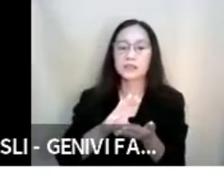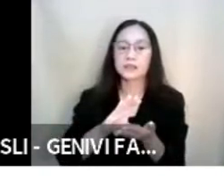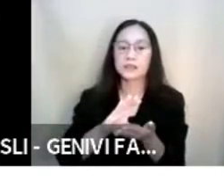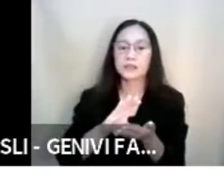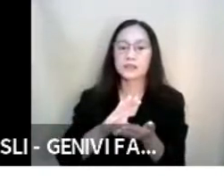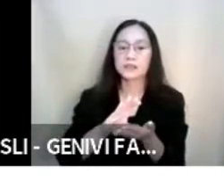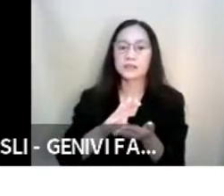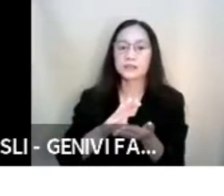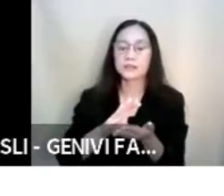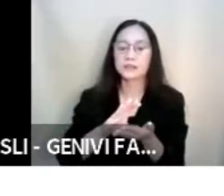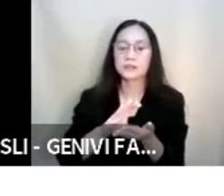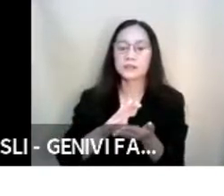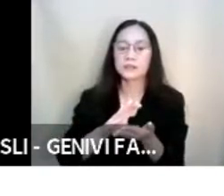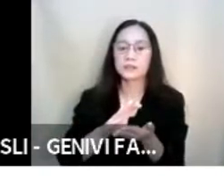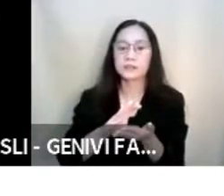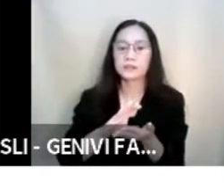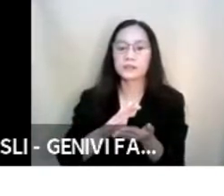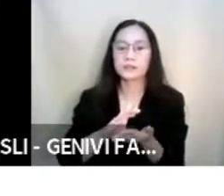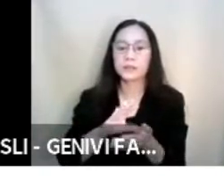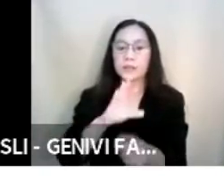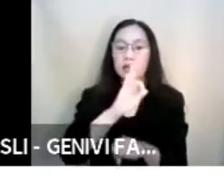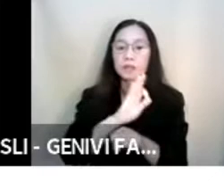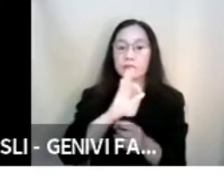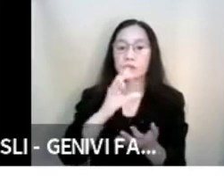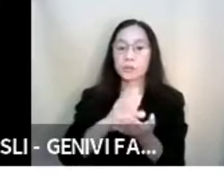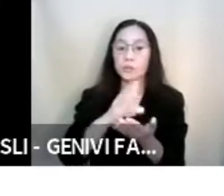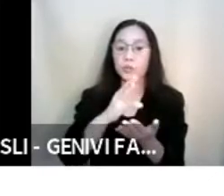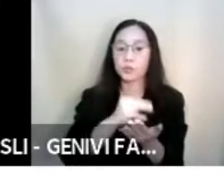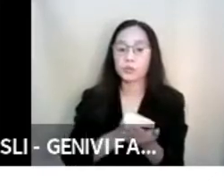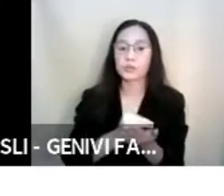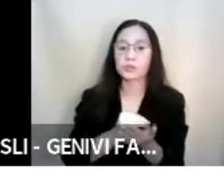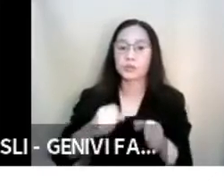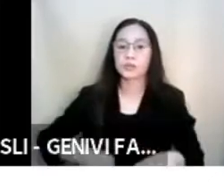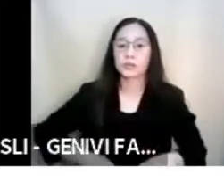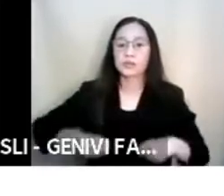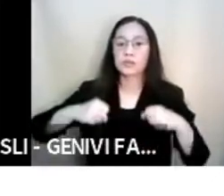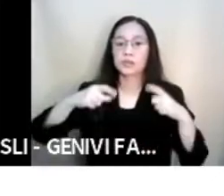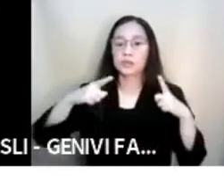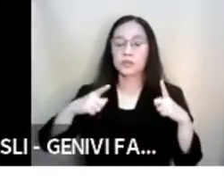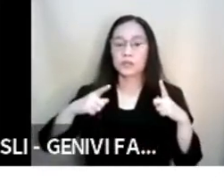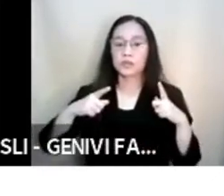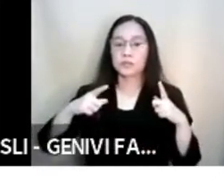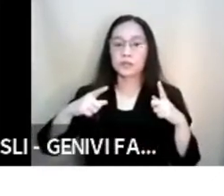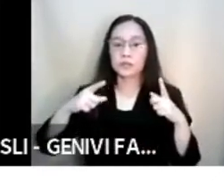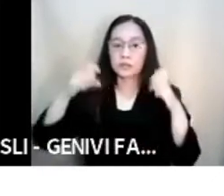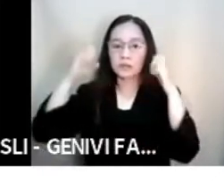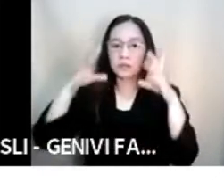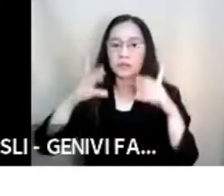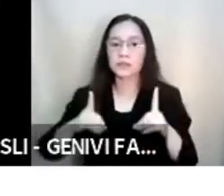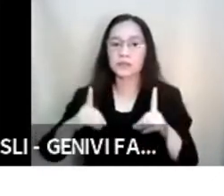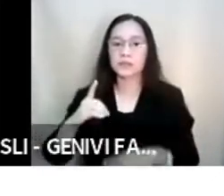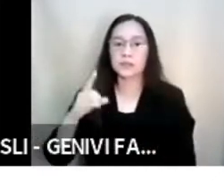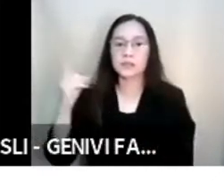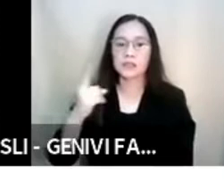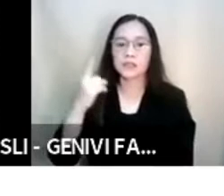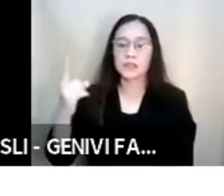ating functional curriculum. So pag sinabi nating survival academics, ito yung kailangan, very